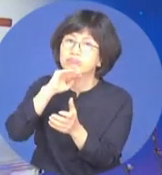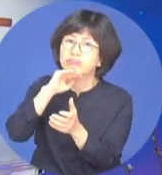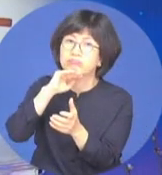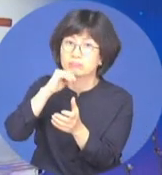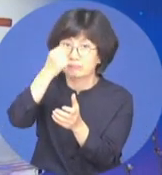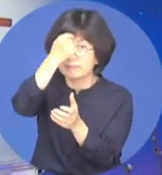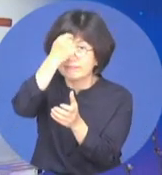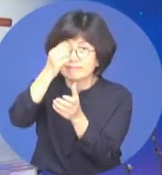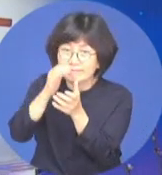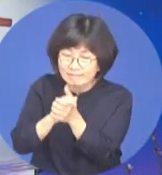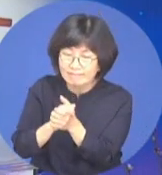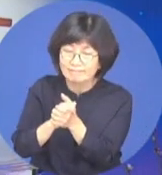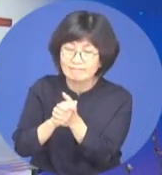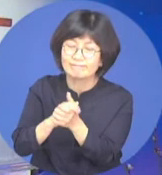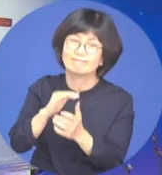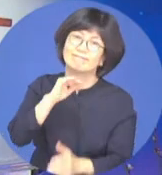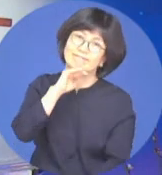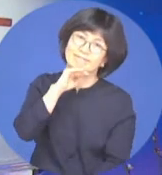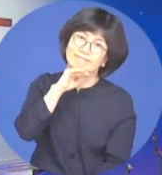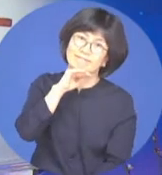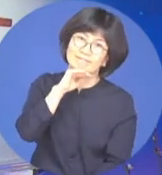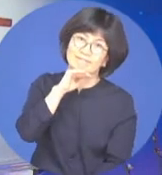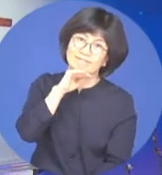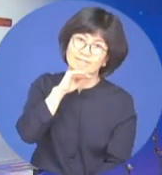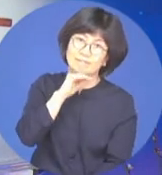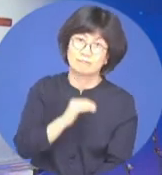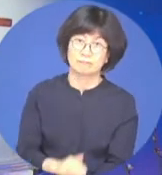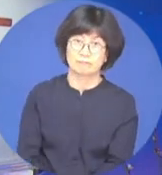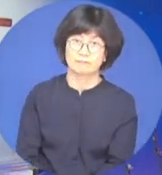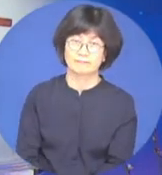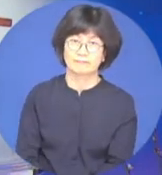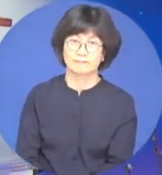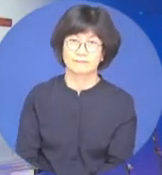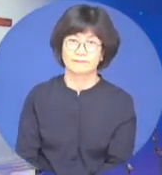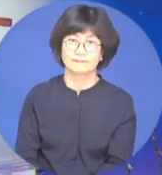태도이고 기다리는 게 믿음의 태도라.